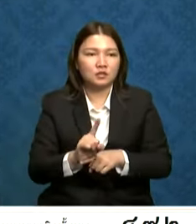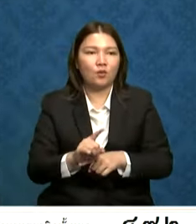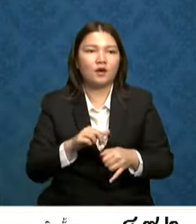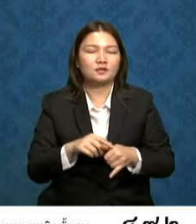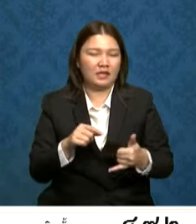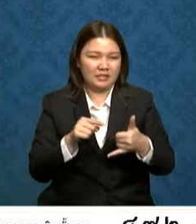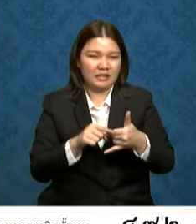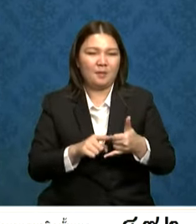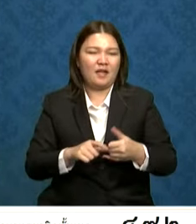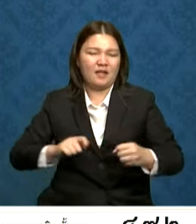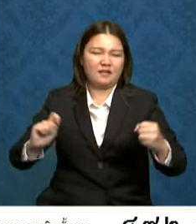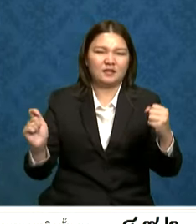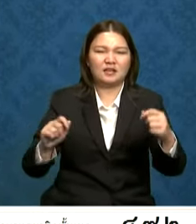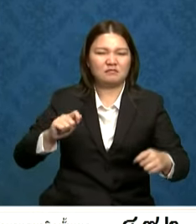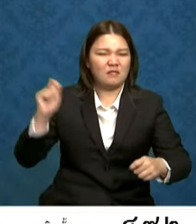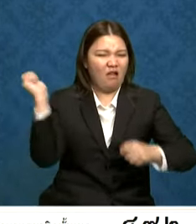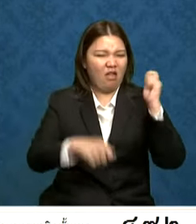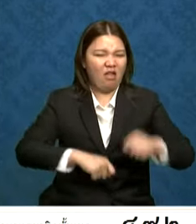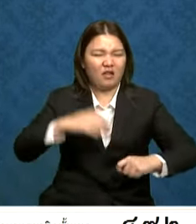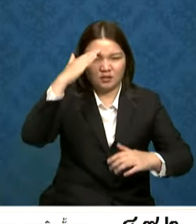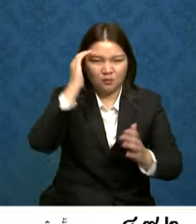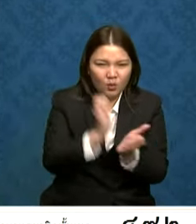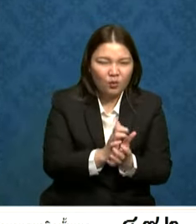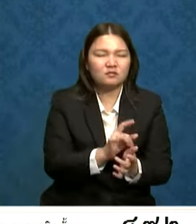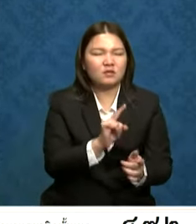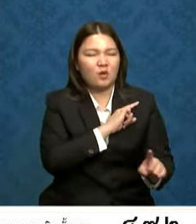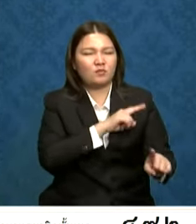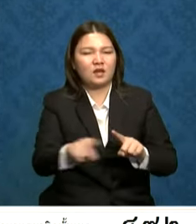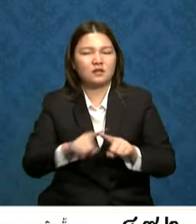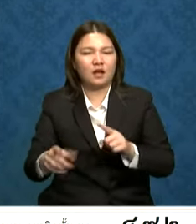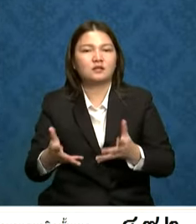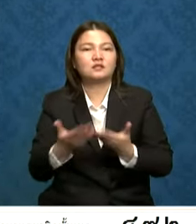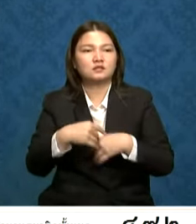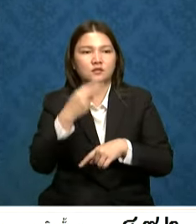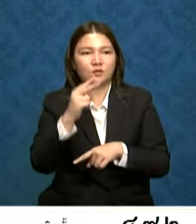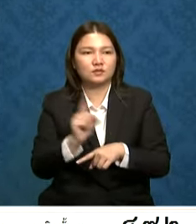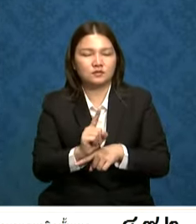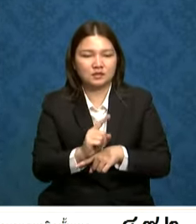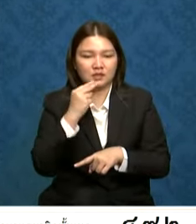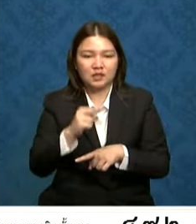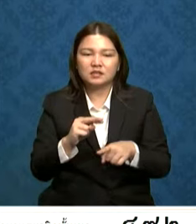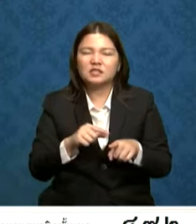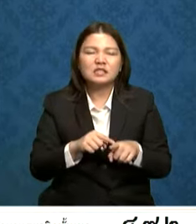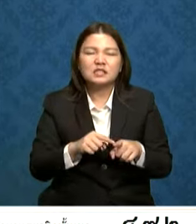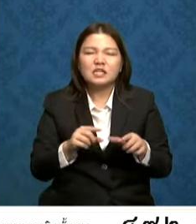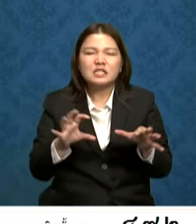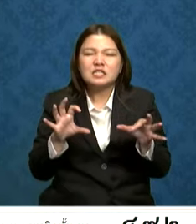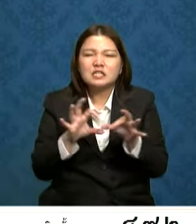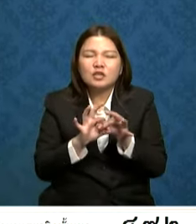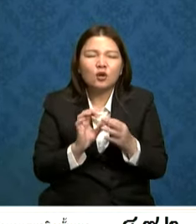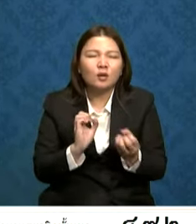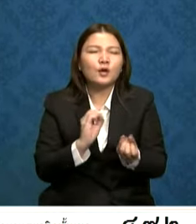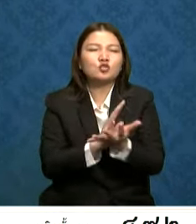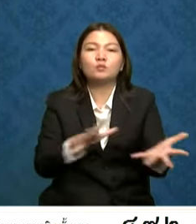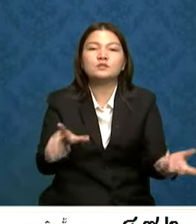พนักงานได้แยกคดีที่มีความอ่อนไหวทางการเมืองออกมาพิจารณาเป็นการชเฉพาะโดยได้